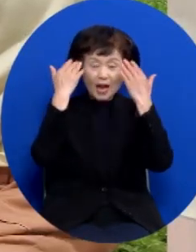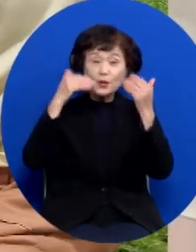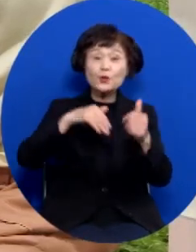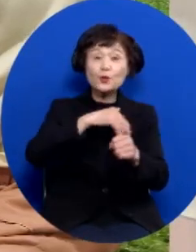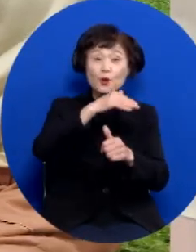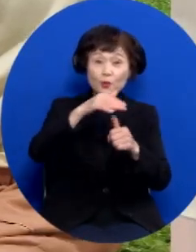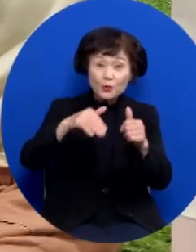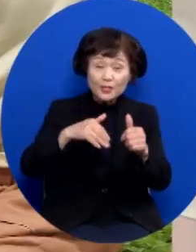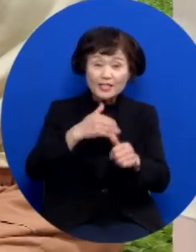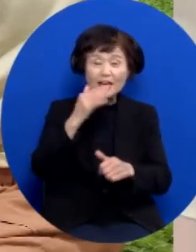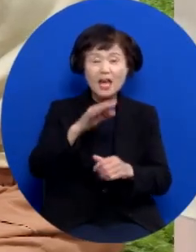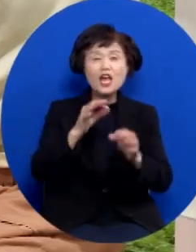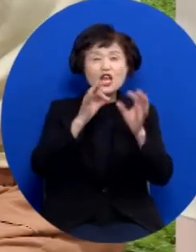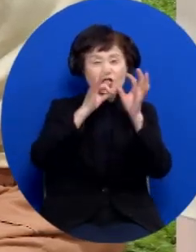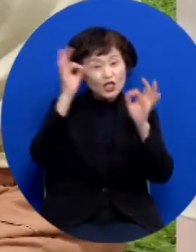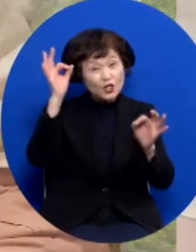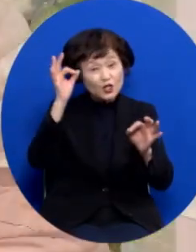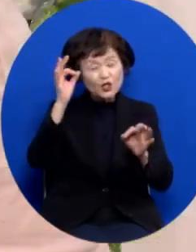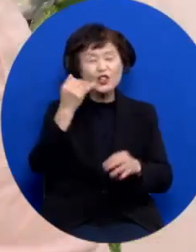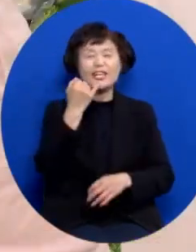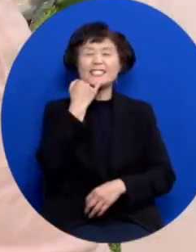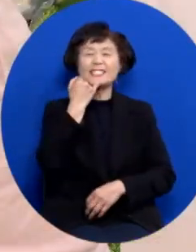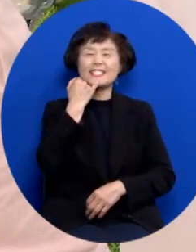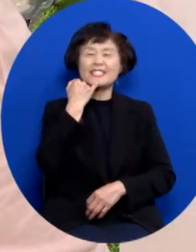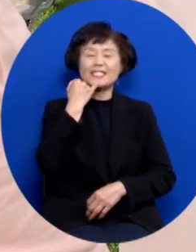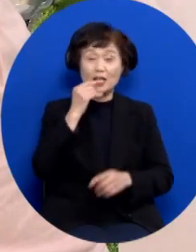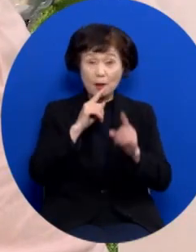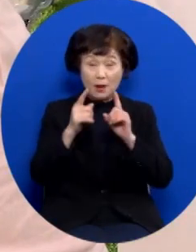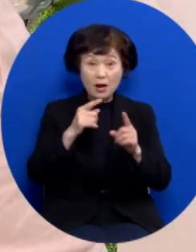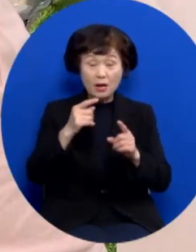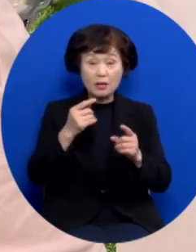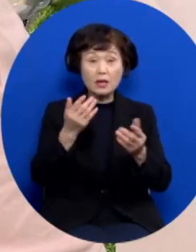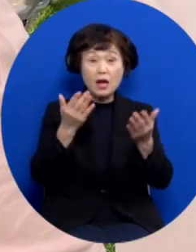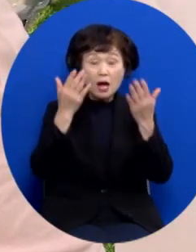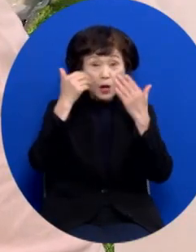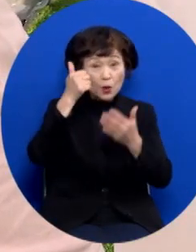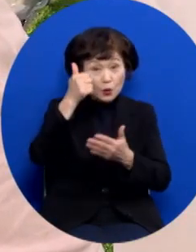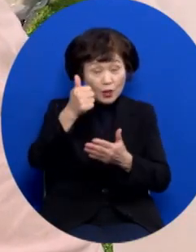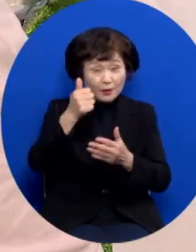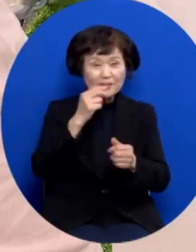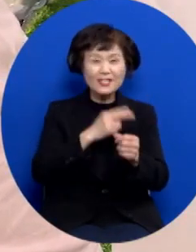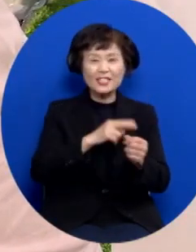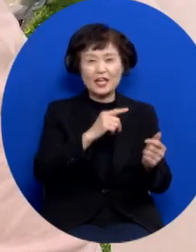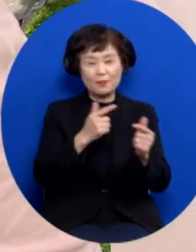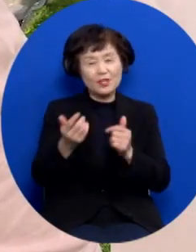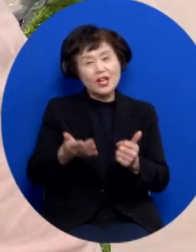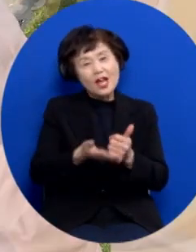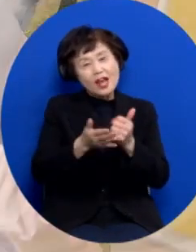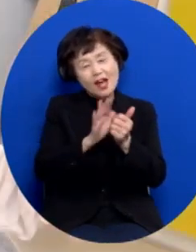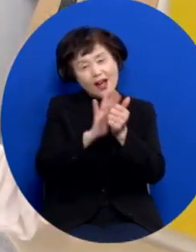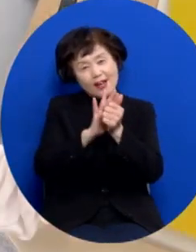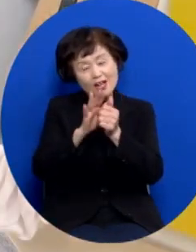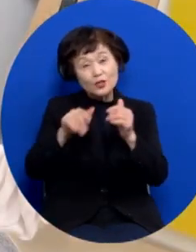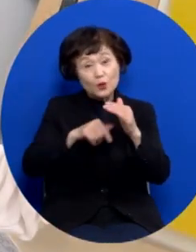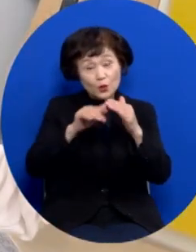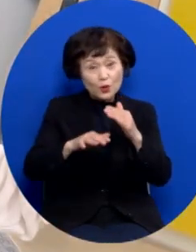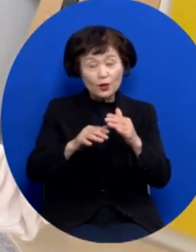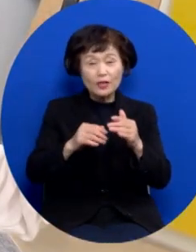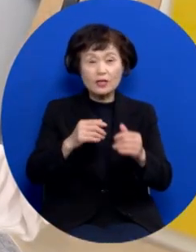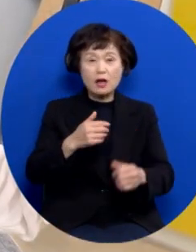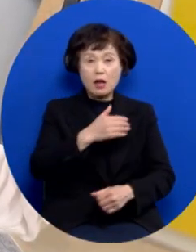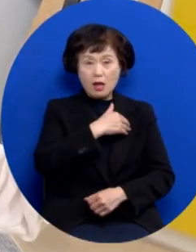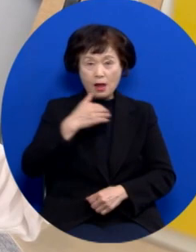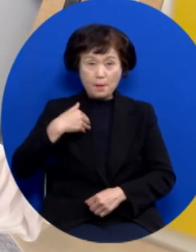또 실수에도 괜찮다고 말해주는 교장선생 이하 모든 선생님들의 지지와 격려 속에서 학생들은 점점 자신감 있는